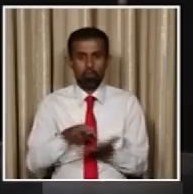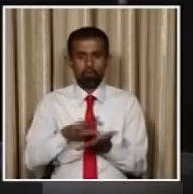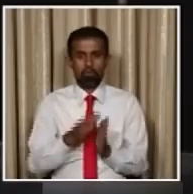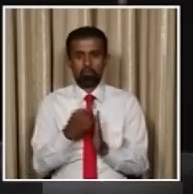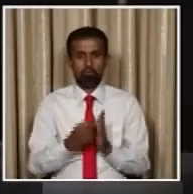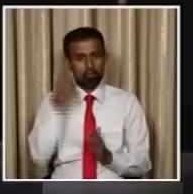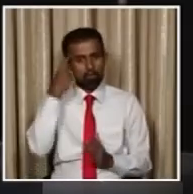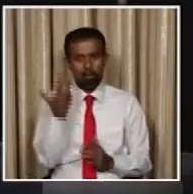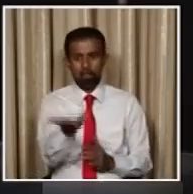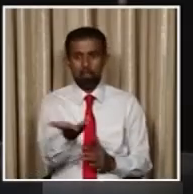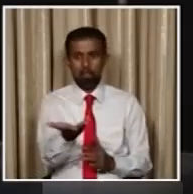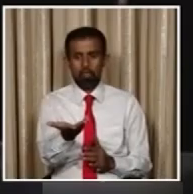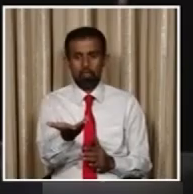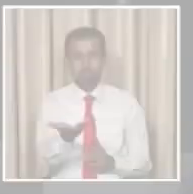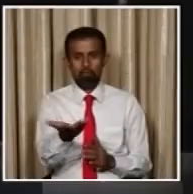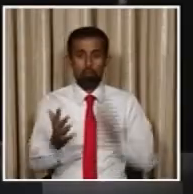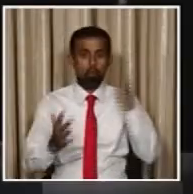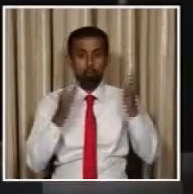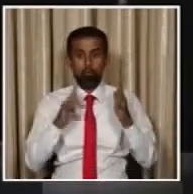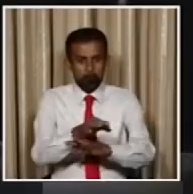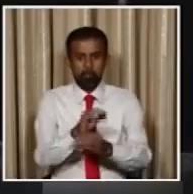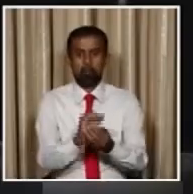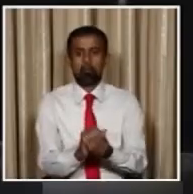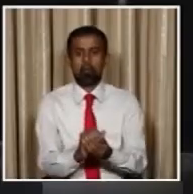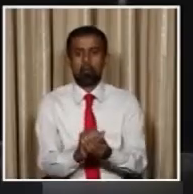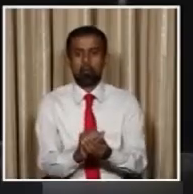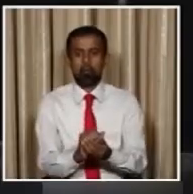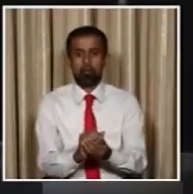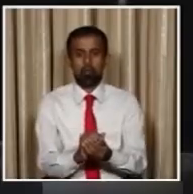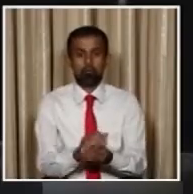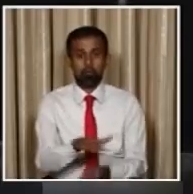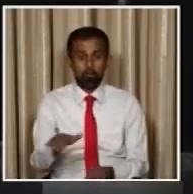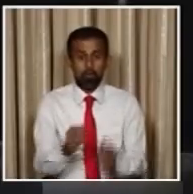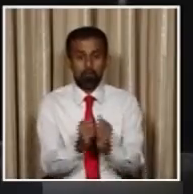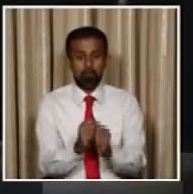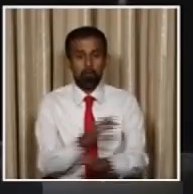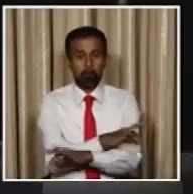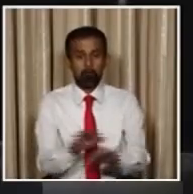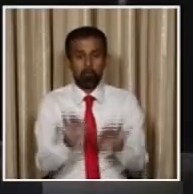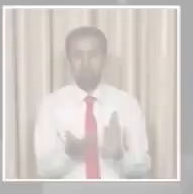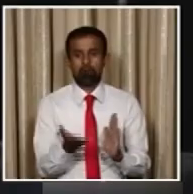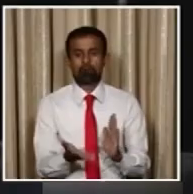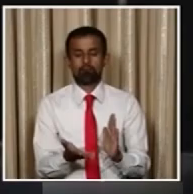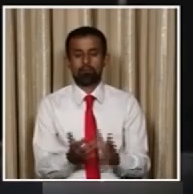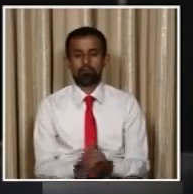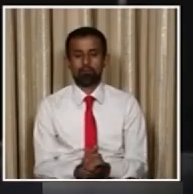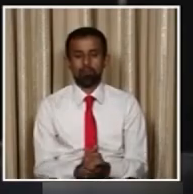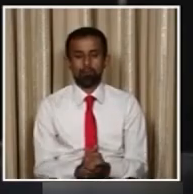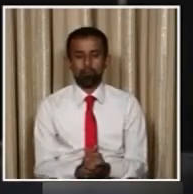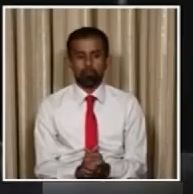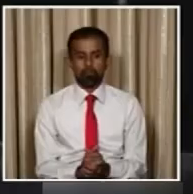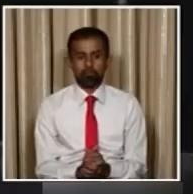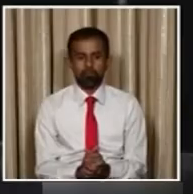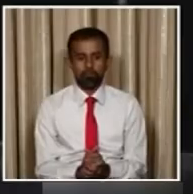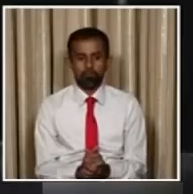දන්නේ. මහලුකොඩ ලෝකේ පුරා ගිහිල්ලා කයිය ගහනවා. මේ සභාවේ වැඩ කරන ක්‍රමයට තමයි ස්ථාවර නියෝග තියෙන්නේ. ඒක